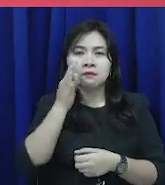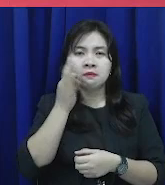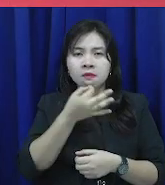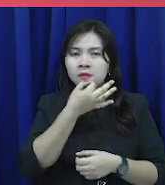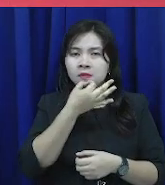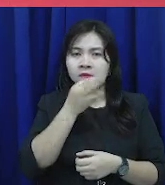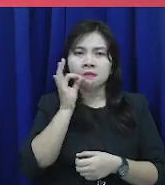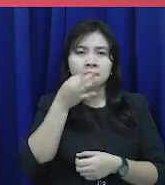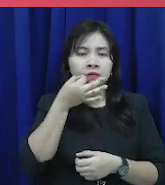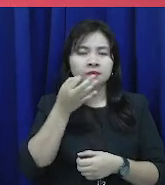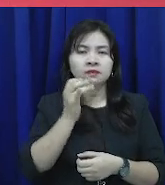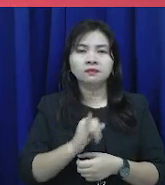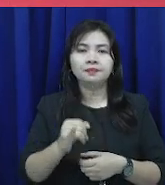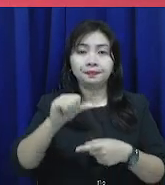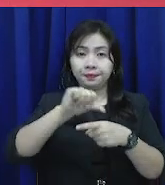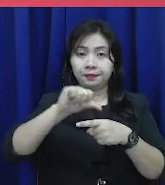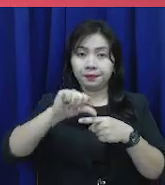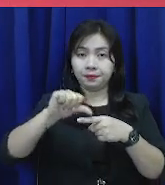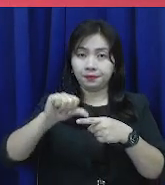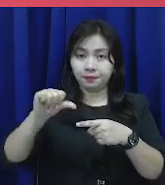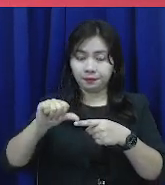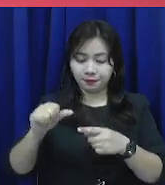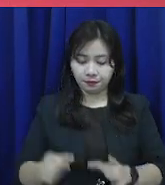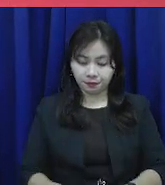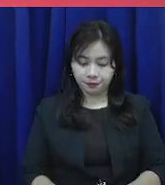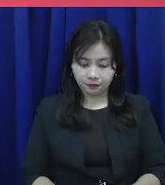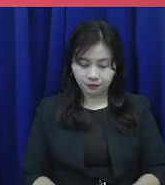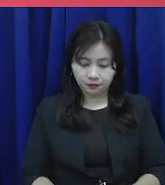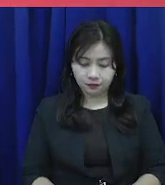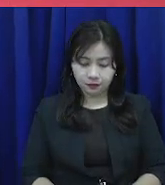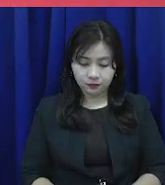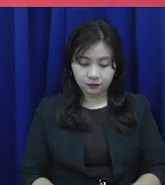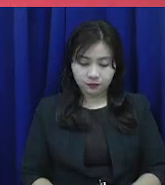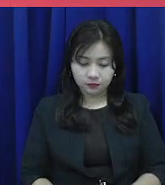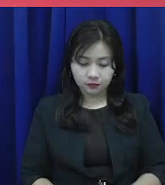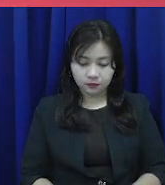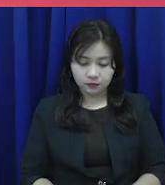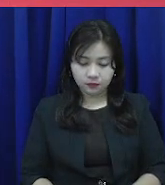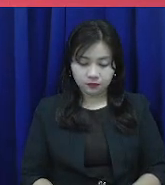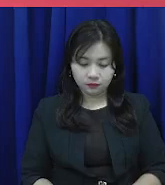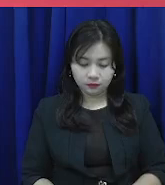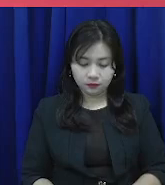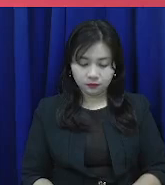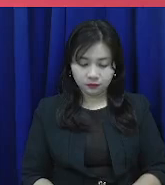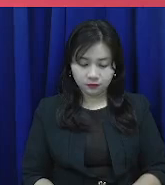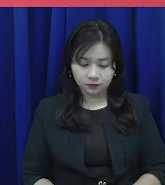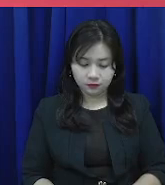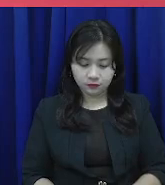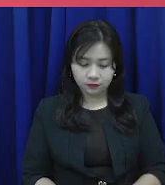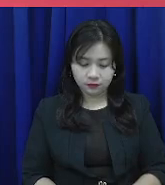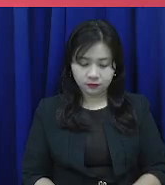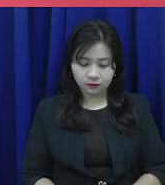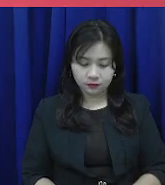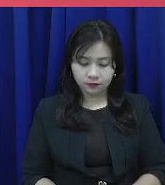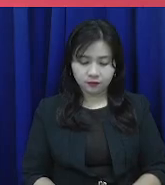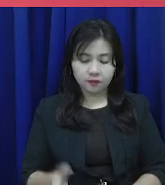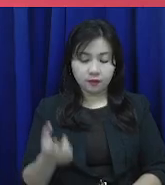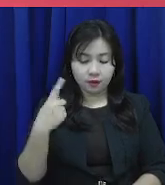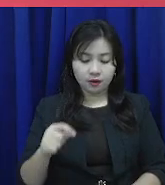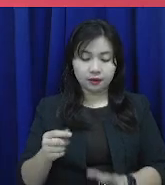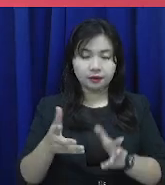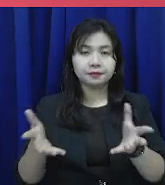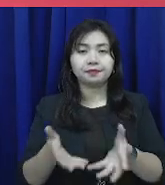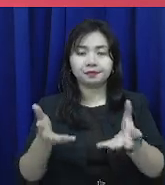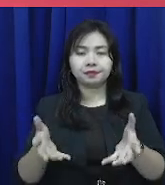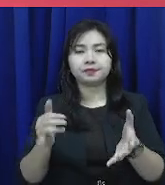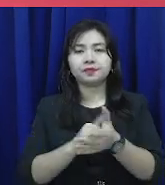seed Yan po ang totoo niyan mga kapatid the cultivation the motivation is already the